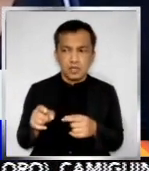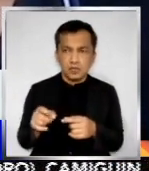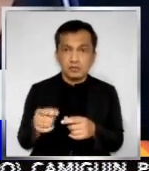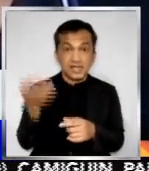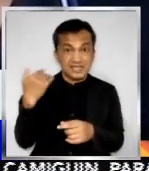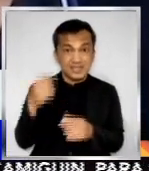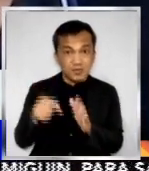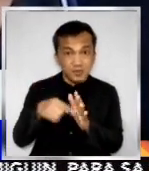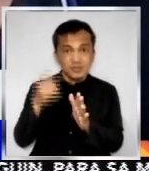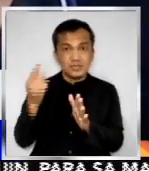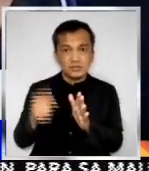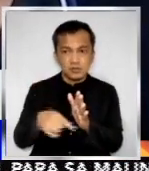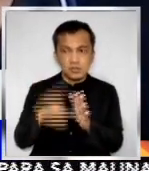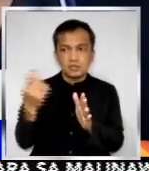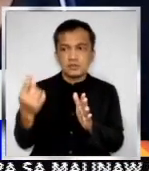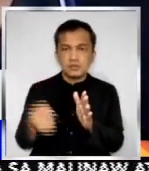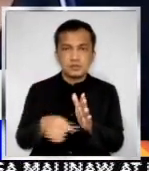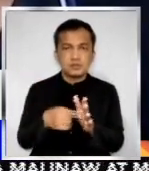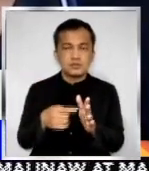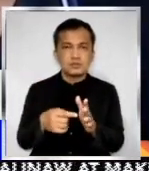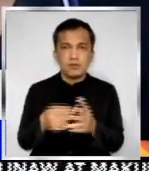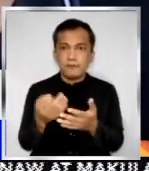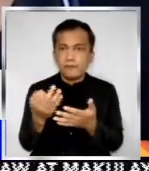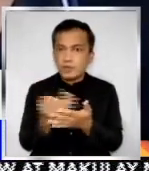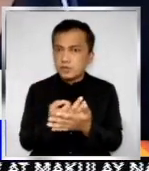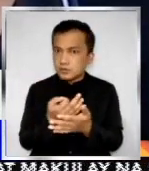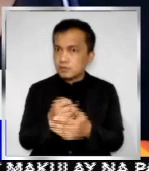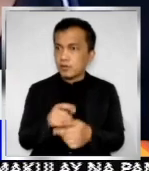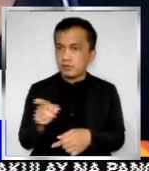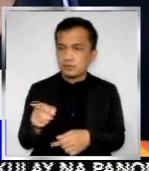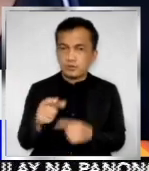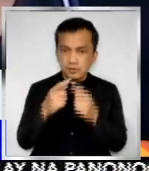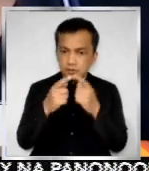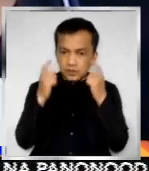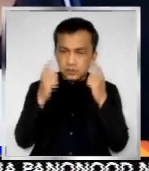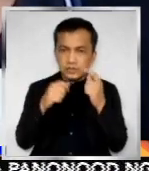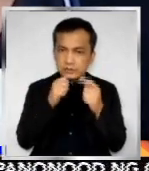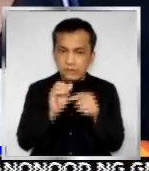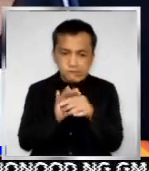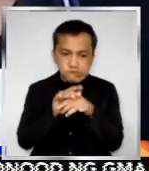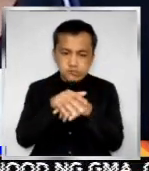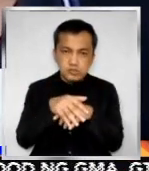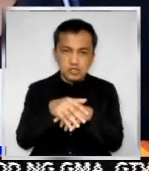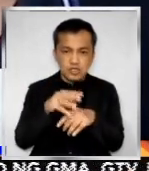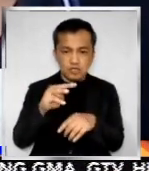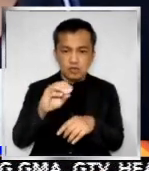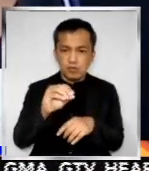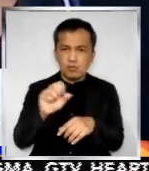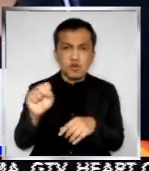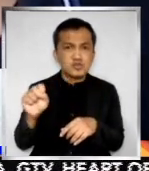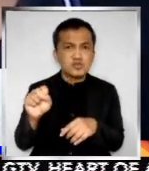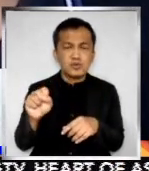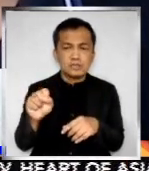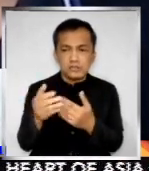tapos parang fresh pa yung mask. Hindi pa siya covered with moss. So madali siyang makita ng